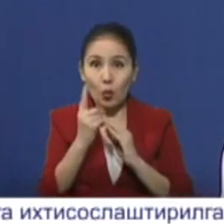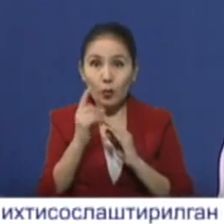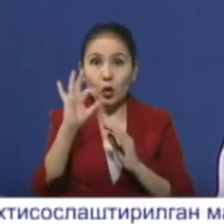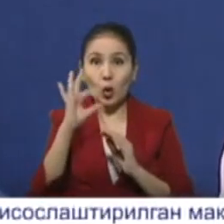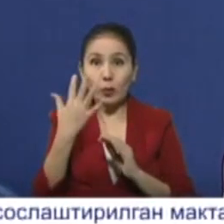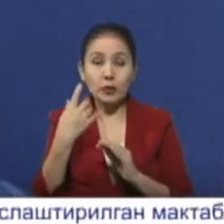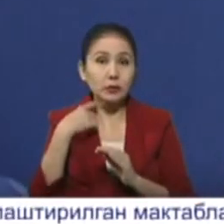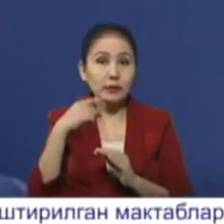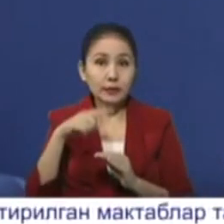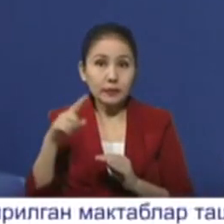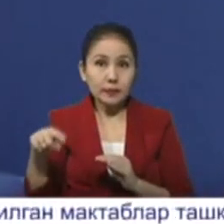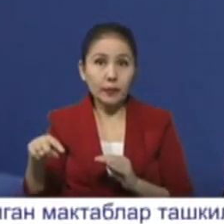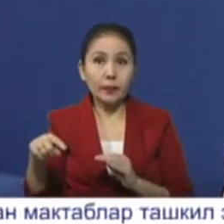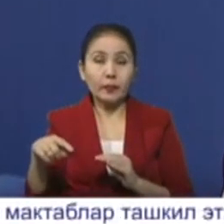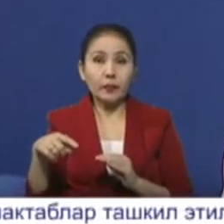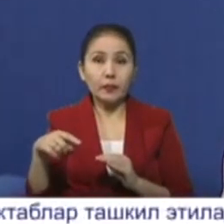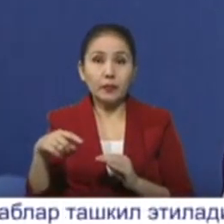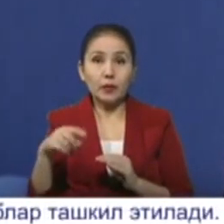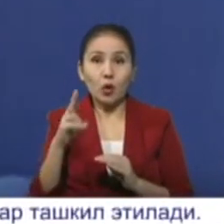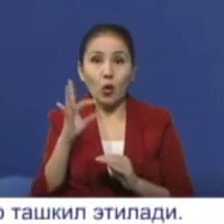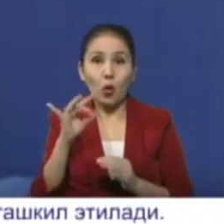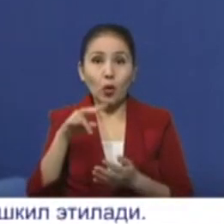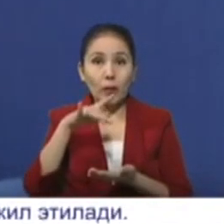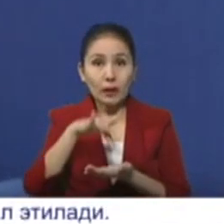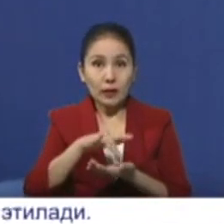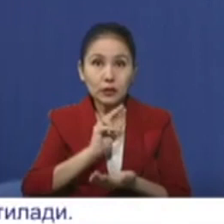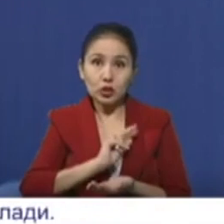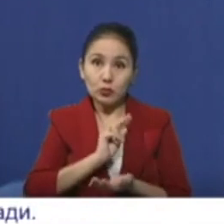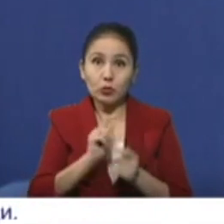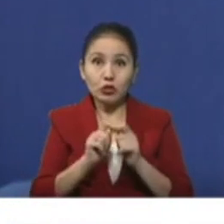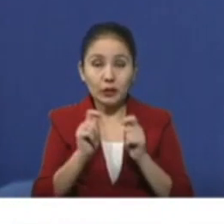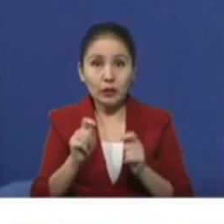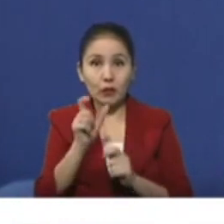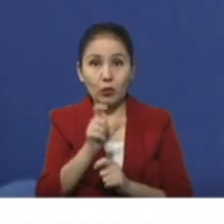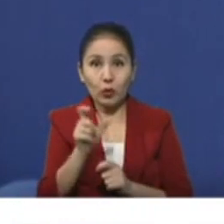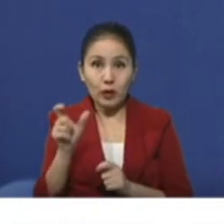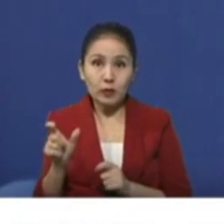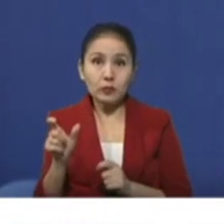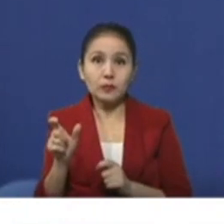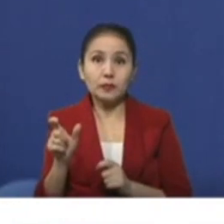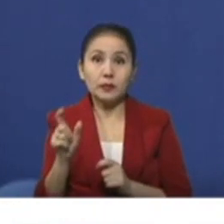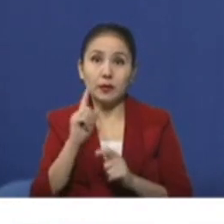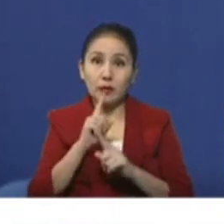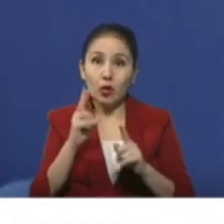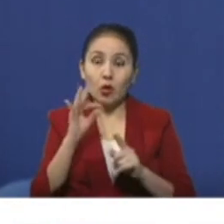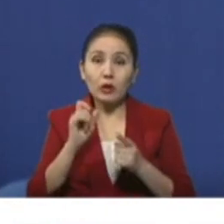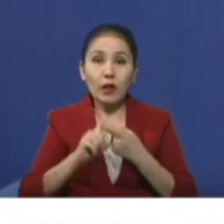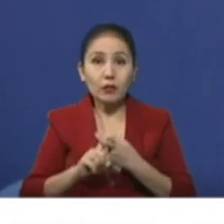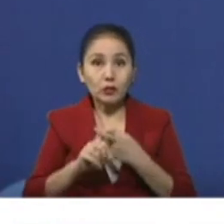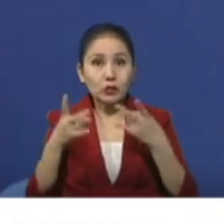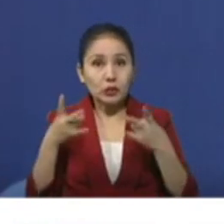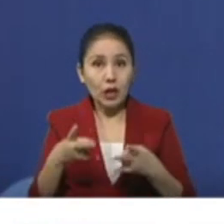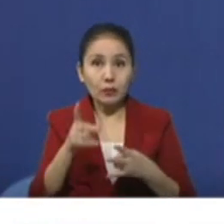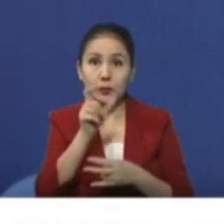qisqa raqamli COVID markazimiz ish boshlaganda fuqarolarimiz aynan koronavirus bilan